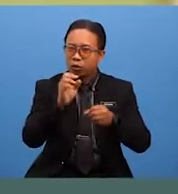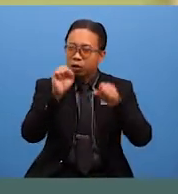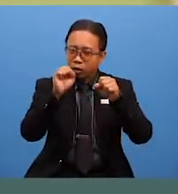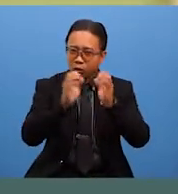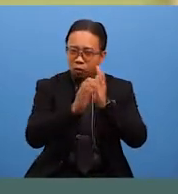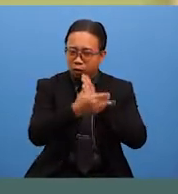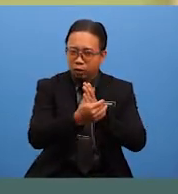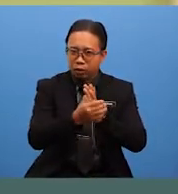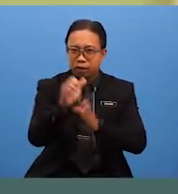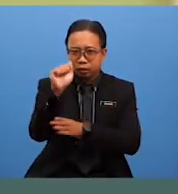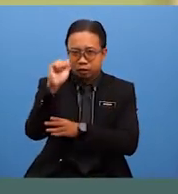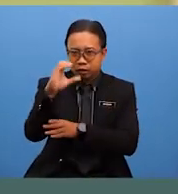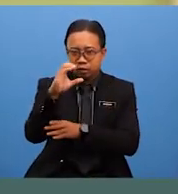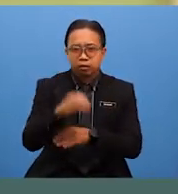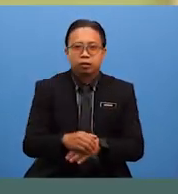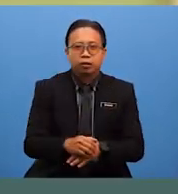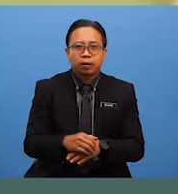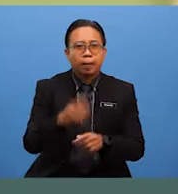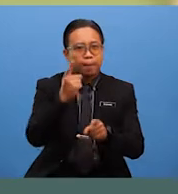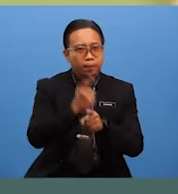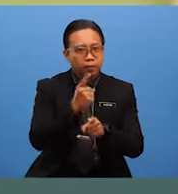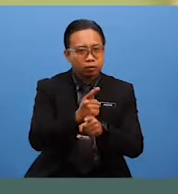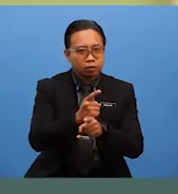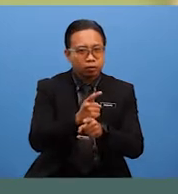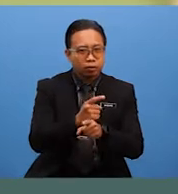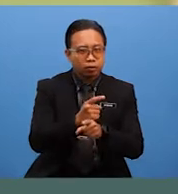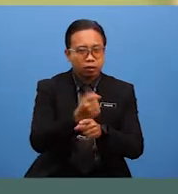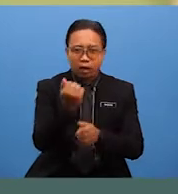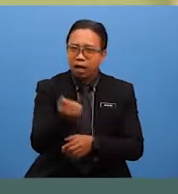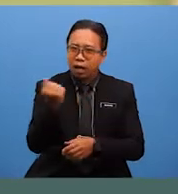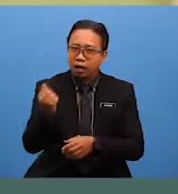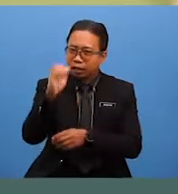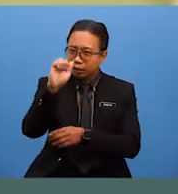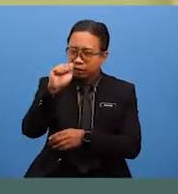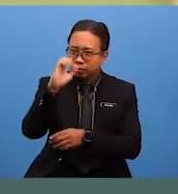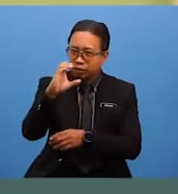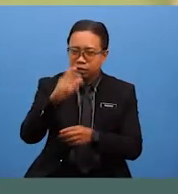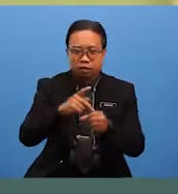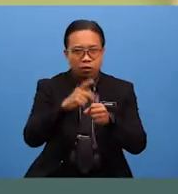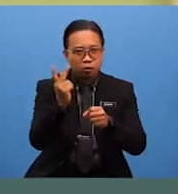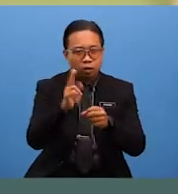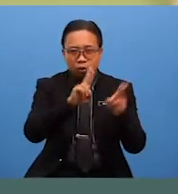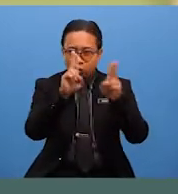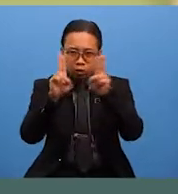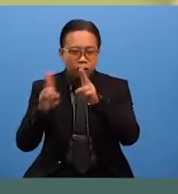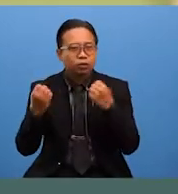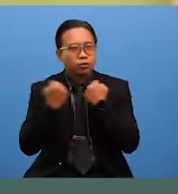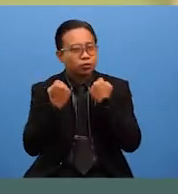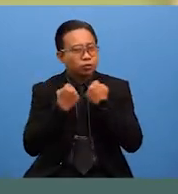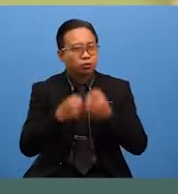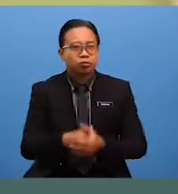alat pendingin Halo betul alat pendingin Hawa mengeluarkan udara sejuk